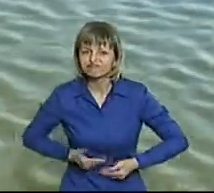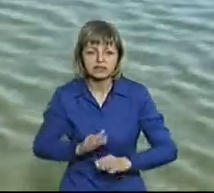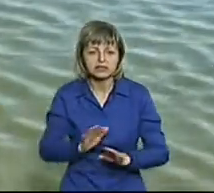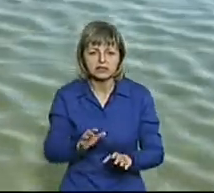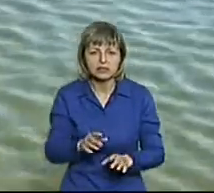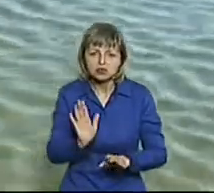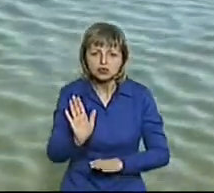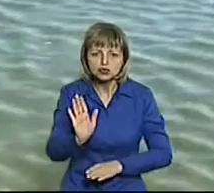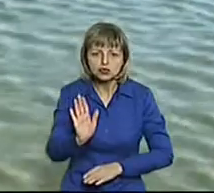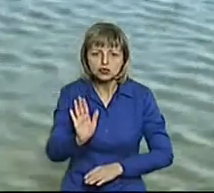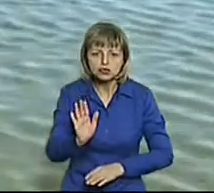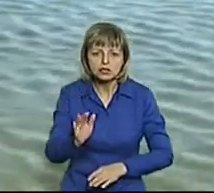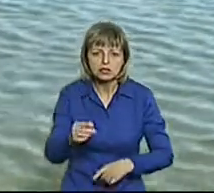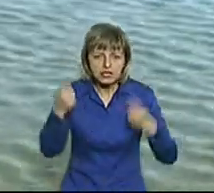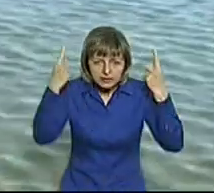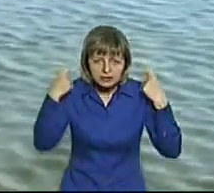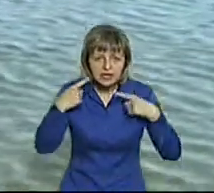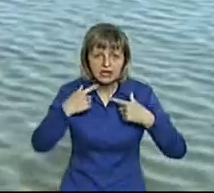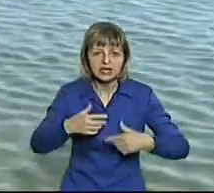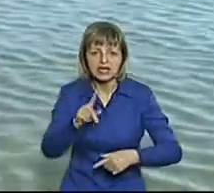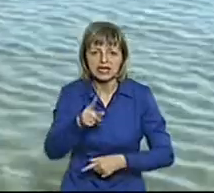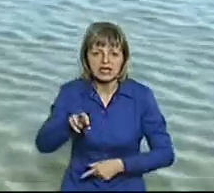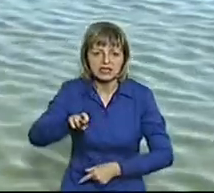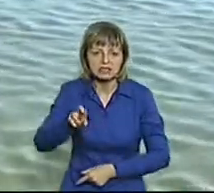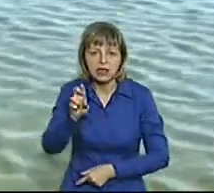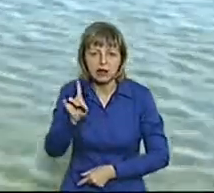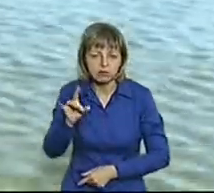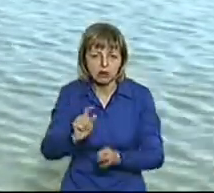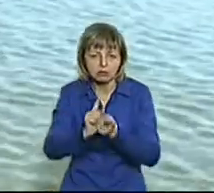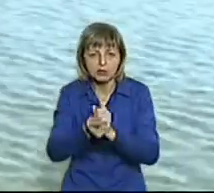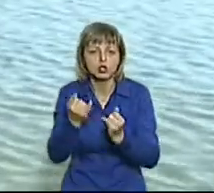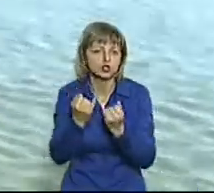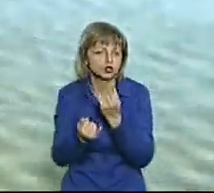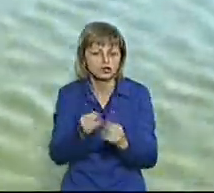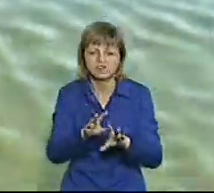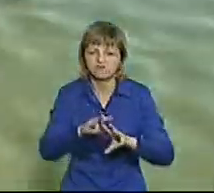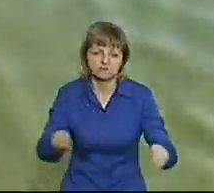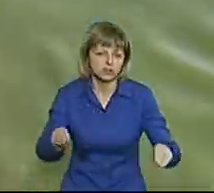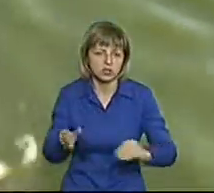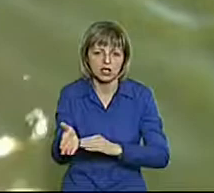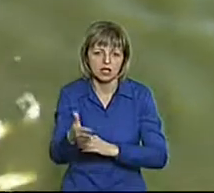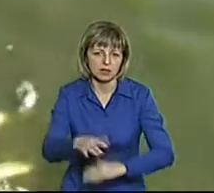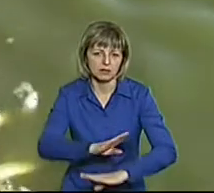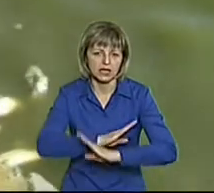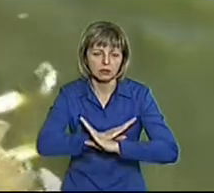Але зябра, що в нього, ні, вже все. Якщо зябра стоїть жовті, вже все, йому капут.